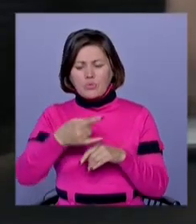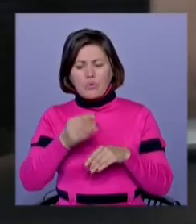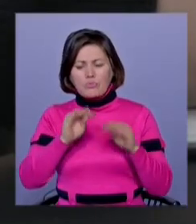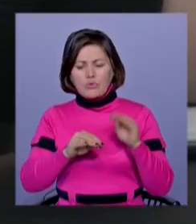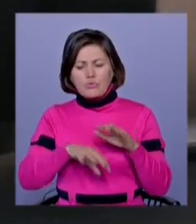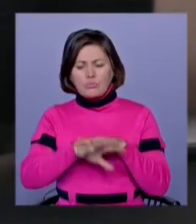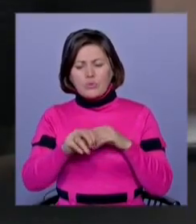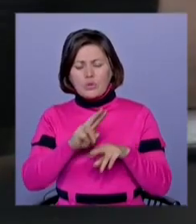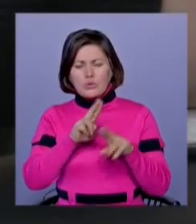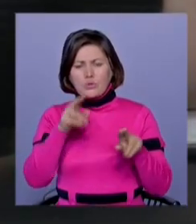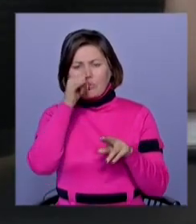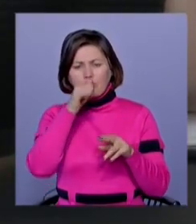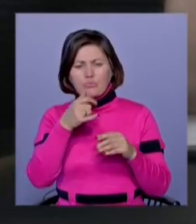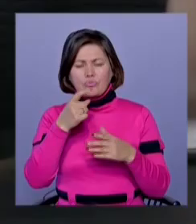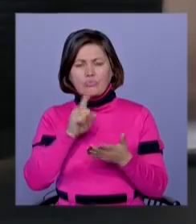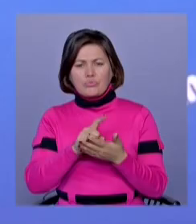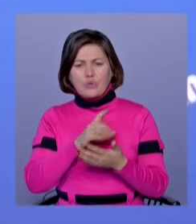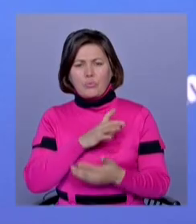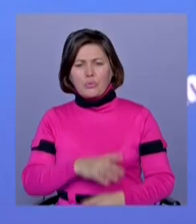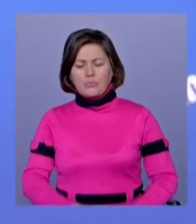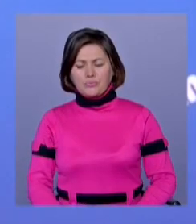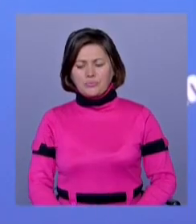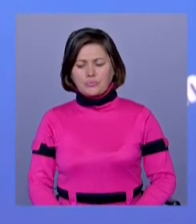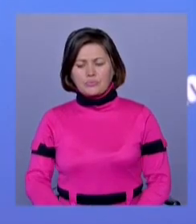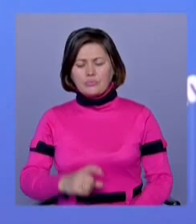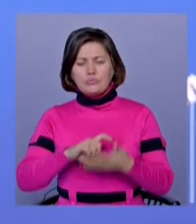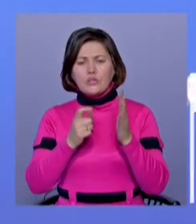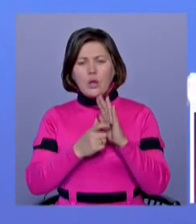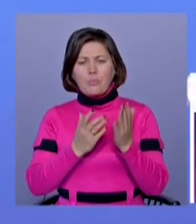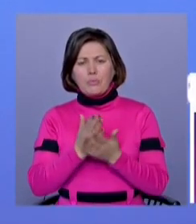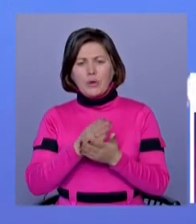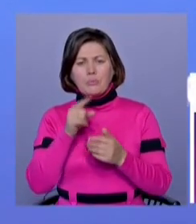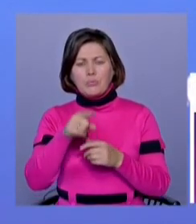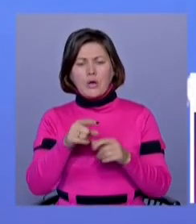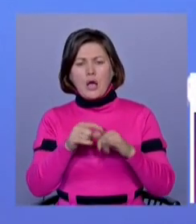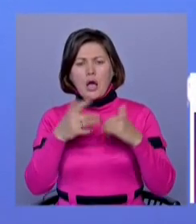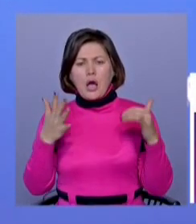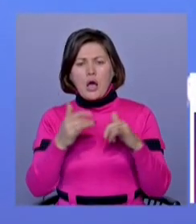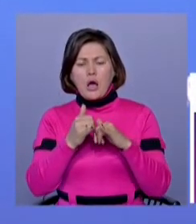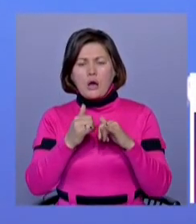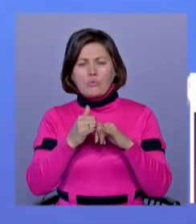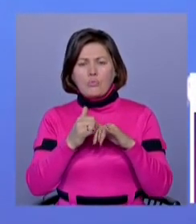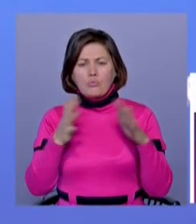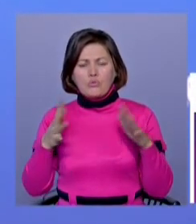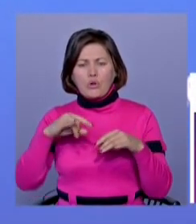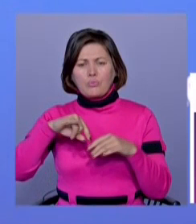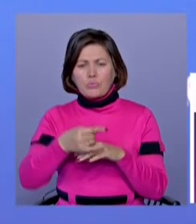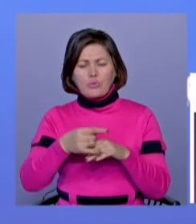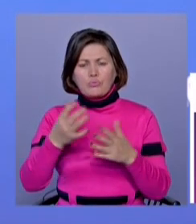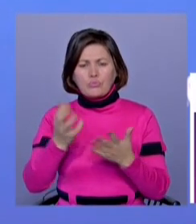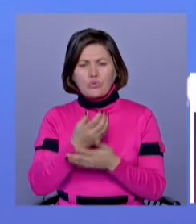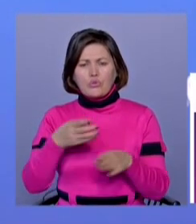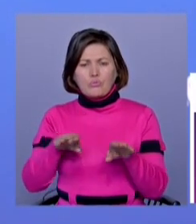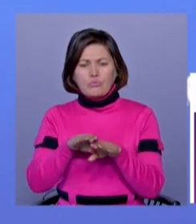ұрлайтындарға ешкім тұсау сала алмай отыр. Коммуналдық қызметтері тағы мыңдаған ашық құдықтарды тауып жау жатты.